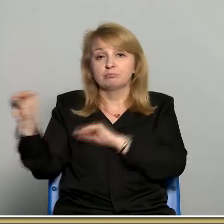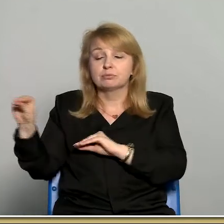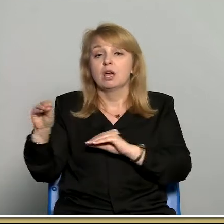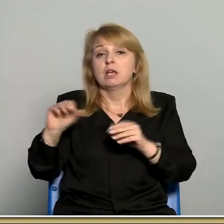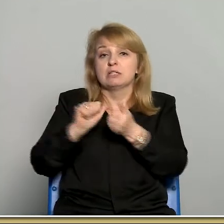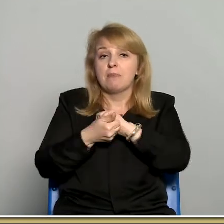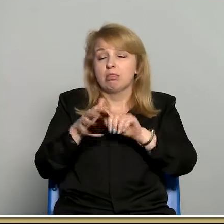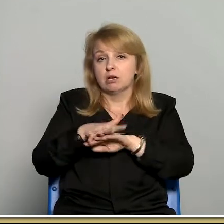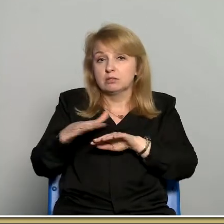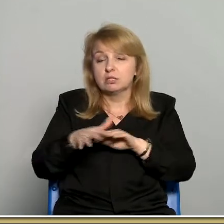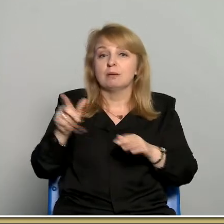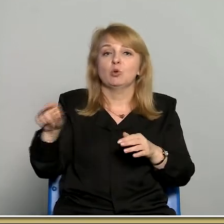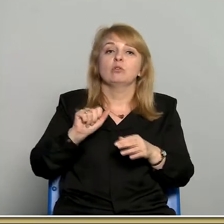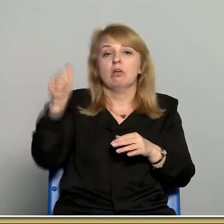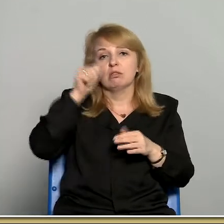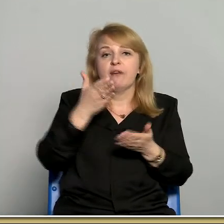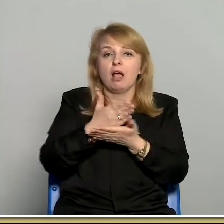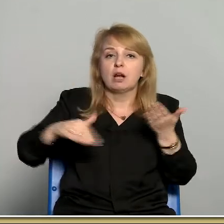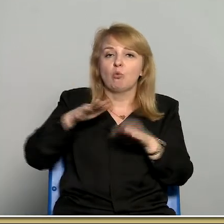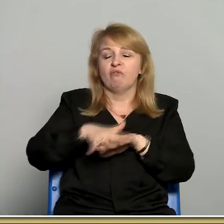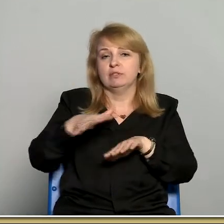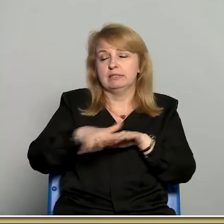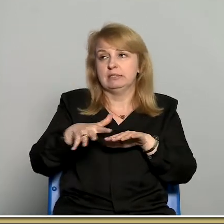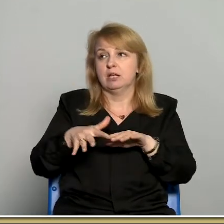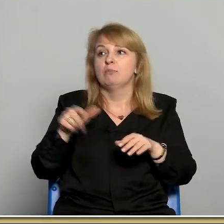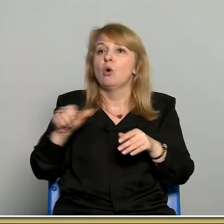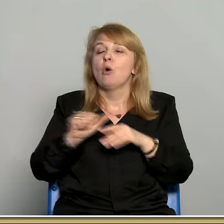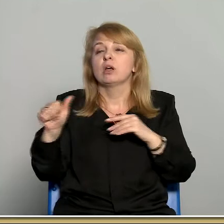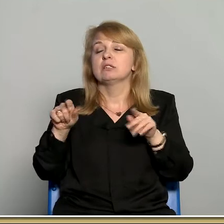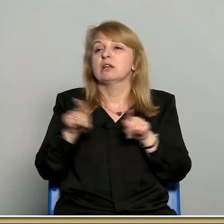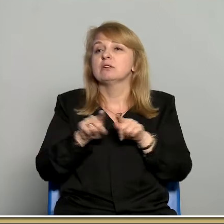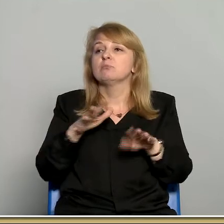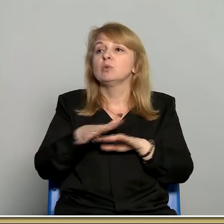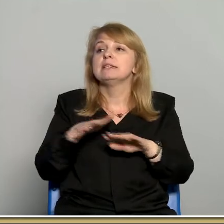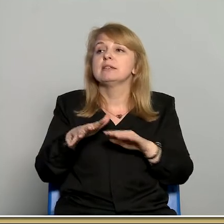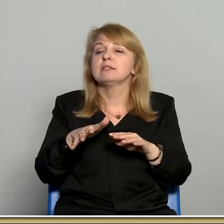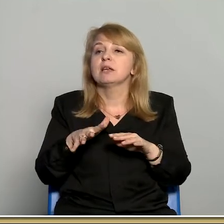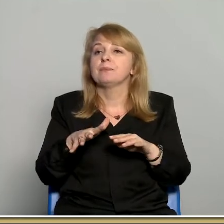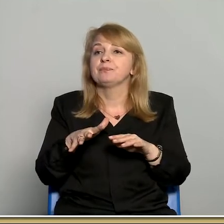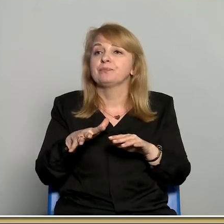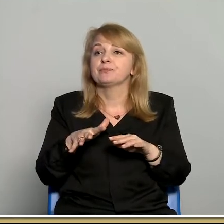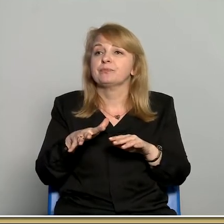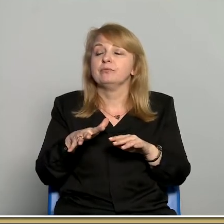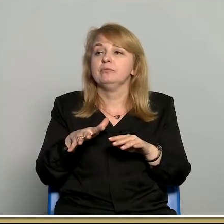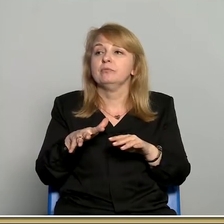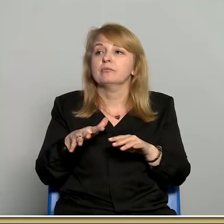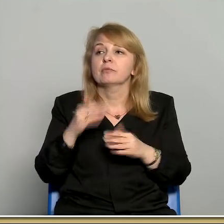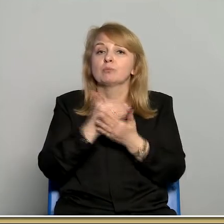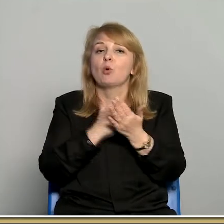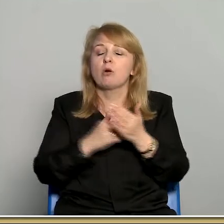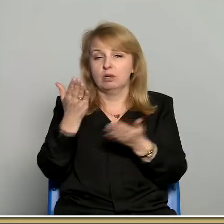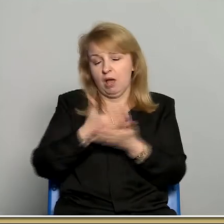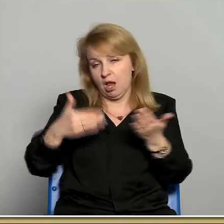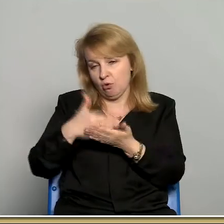krajowy, który będzie funkcjonował również na poziomie systemów, na poziomie również programów krajowych.